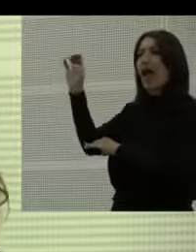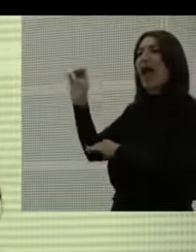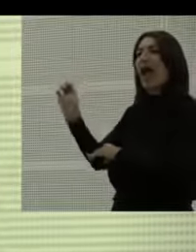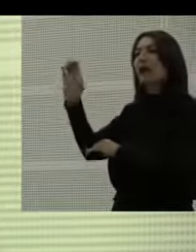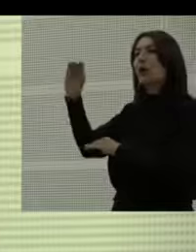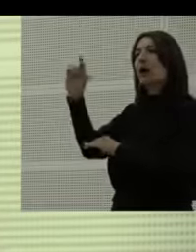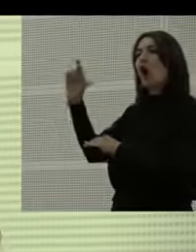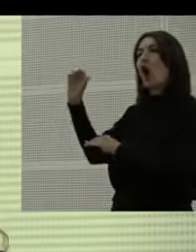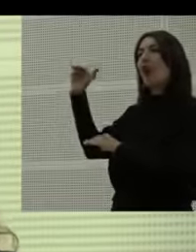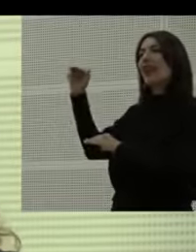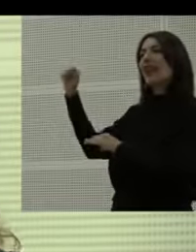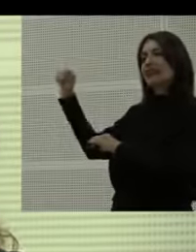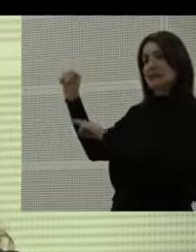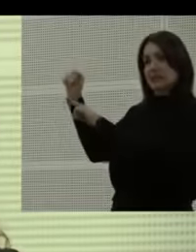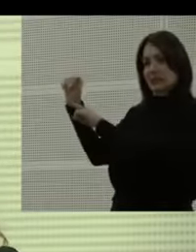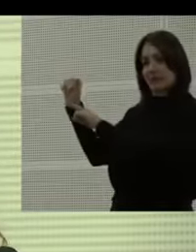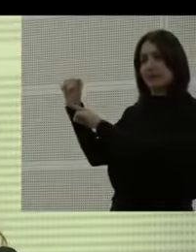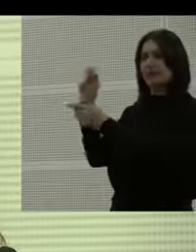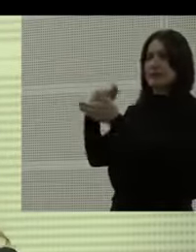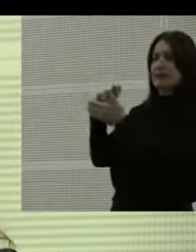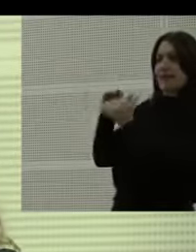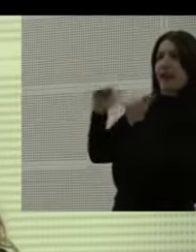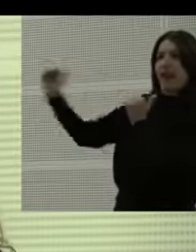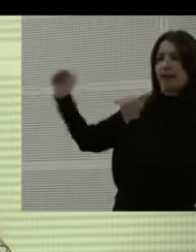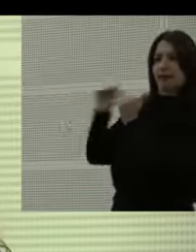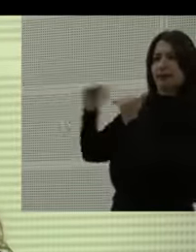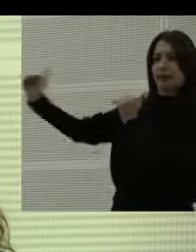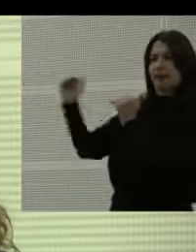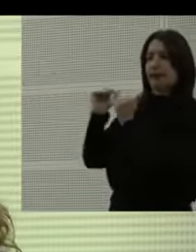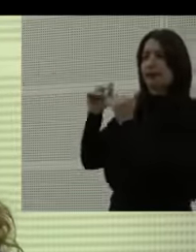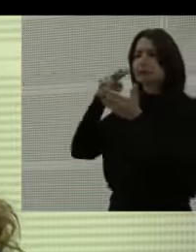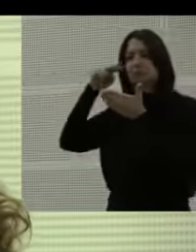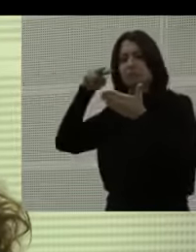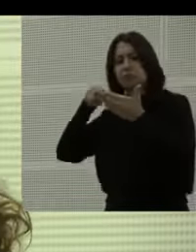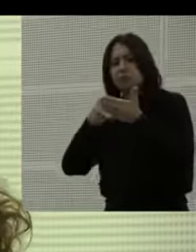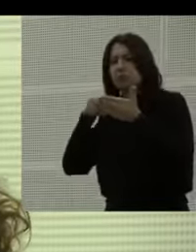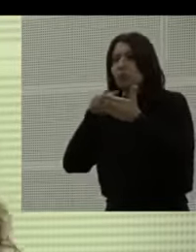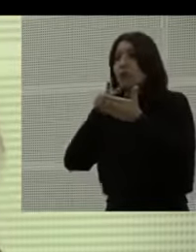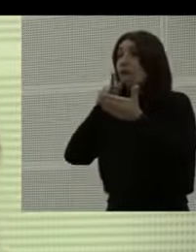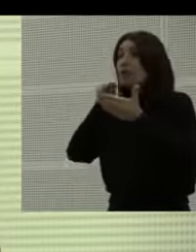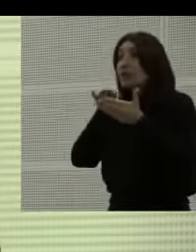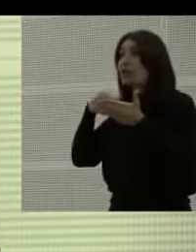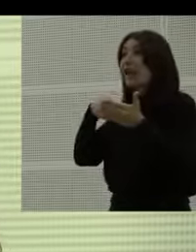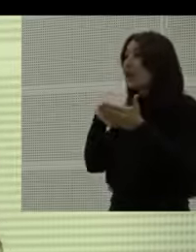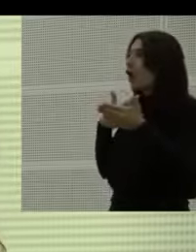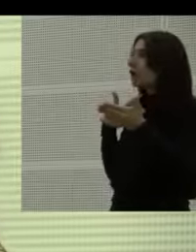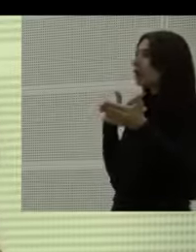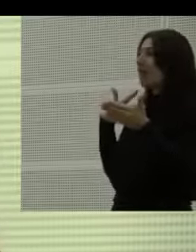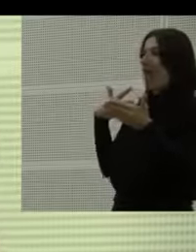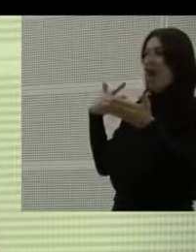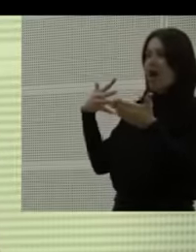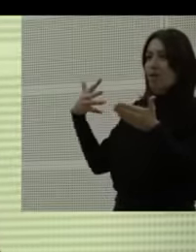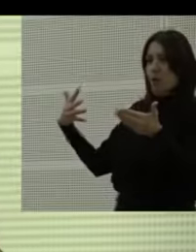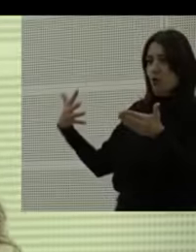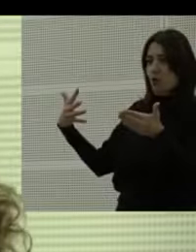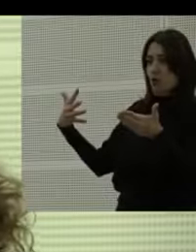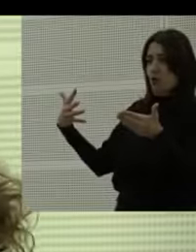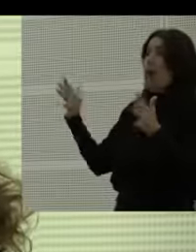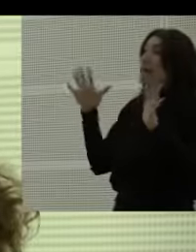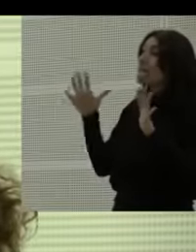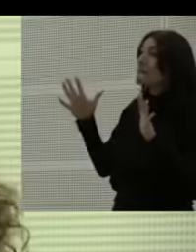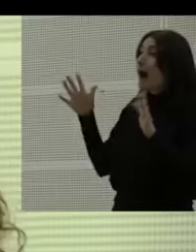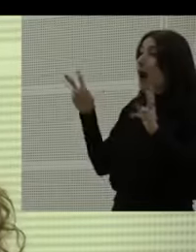delle lettere. In una di queste lettere lui dice: io ti amo, ma non è l'amore di un